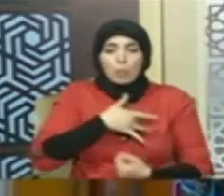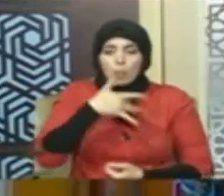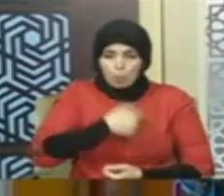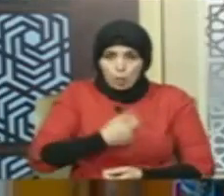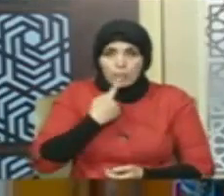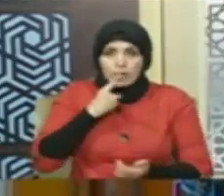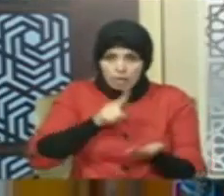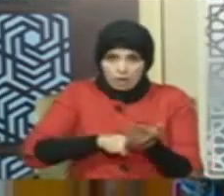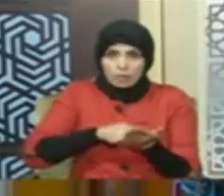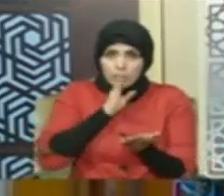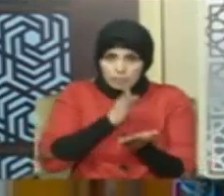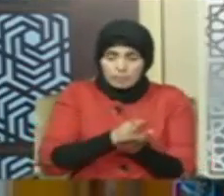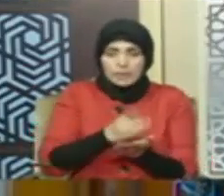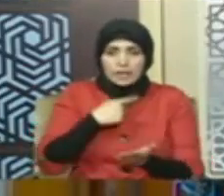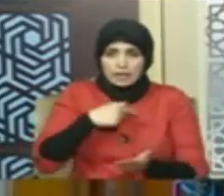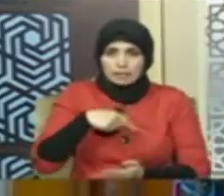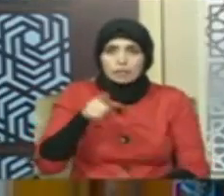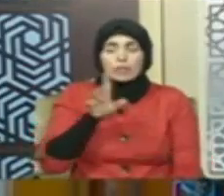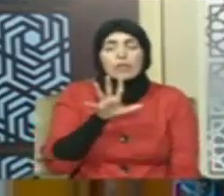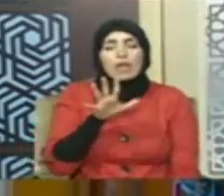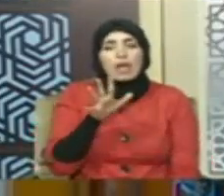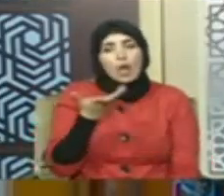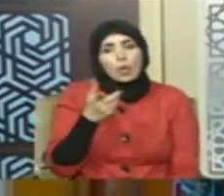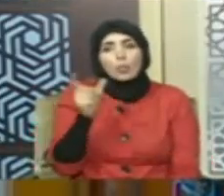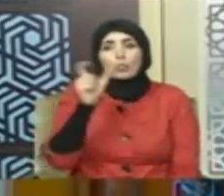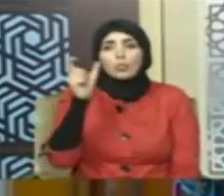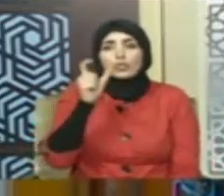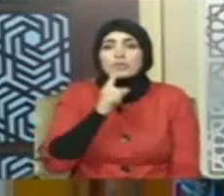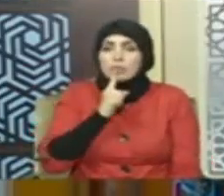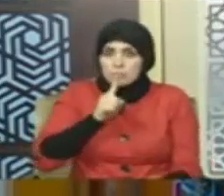مؤمنون حقا ومسلمون حقا؟